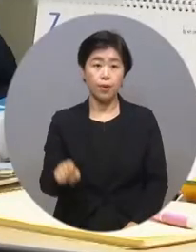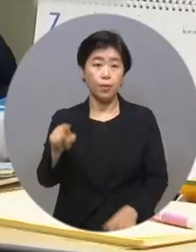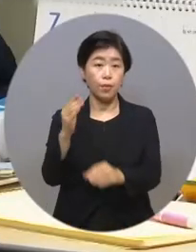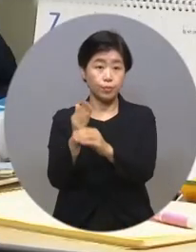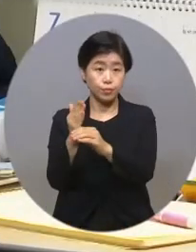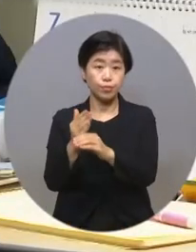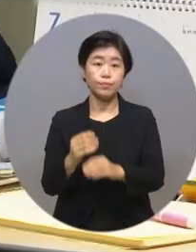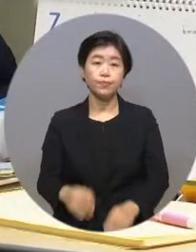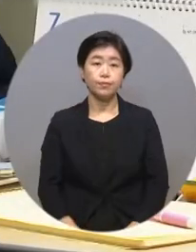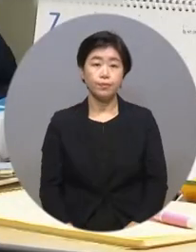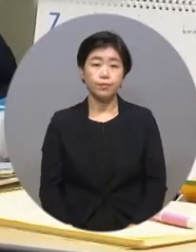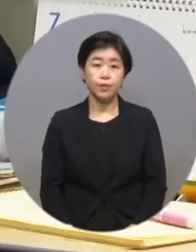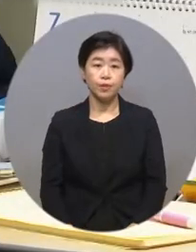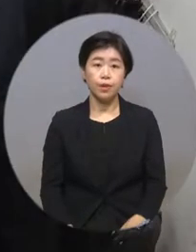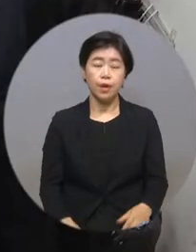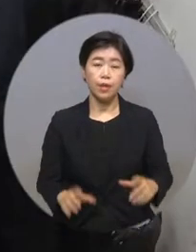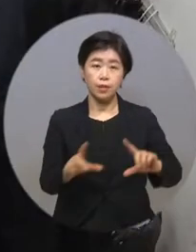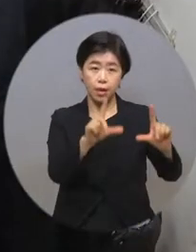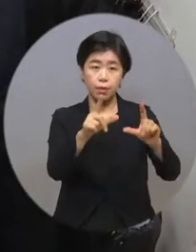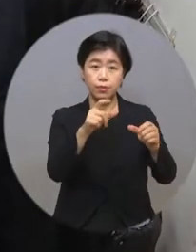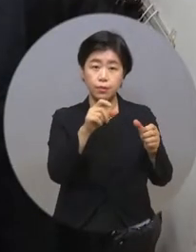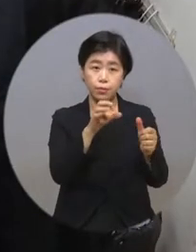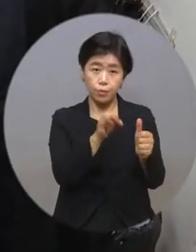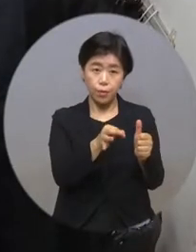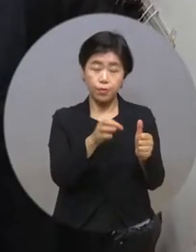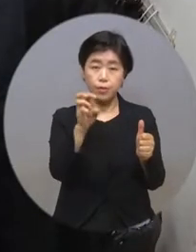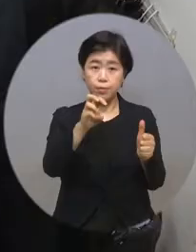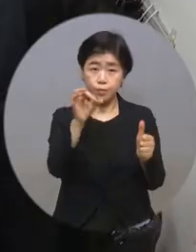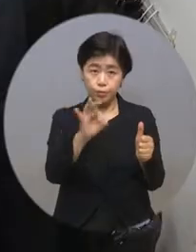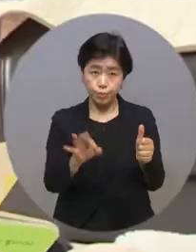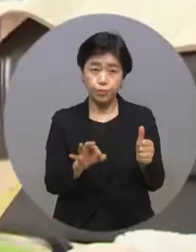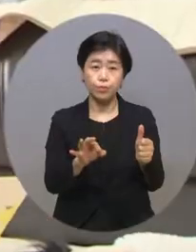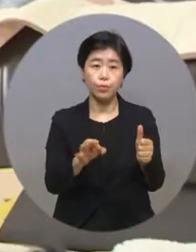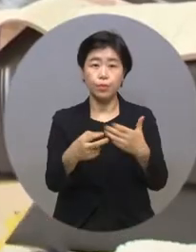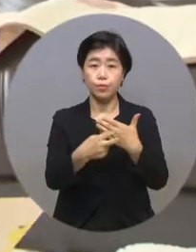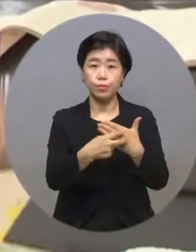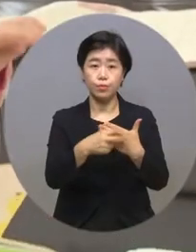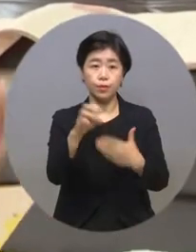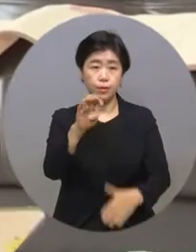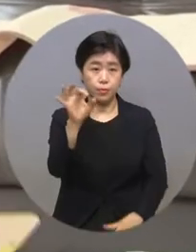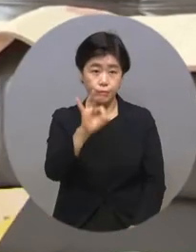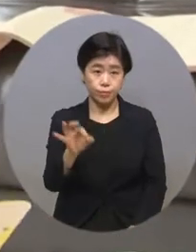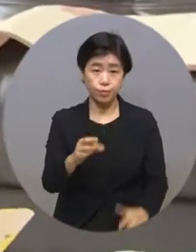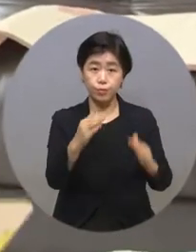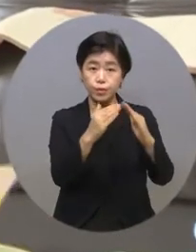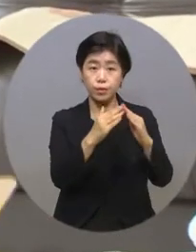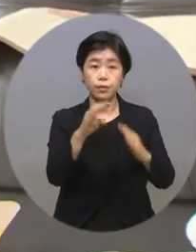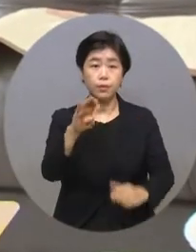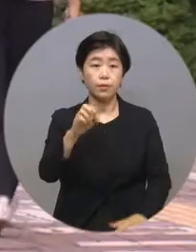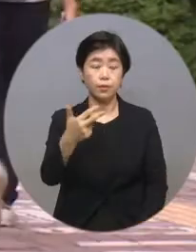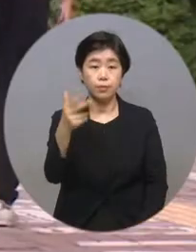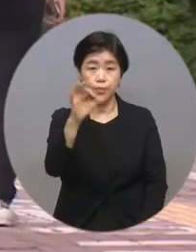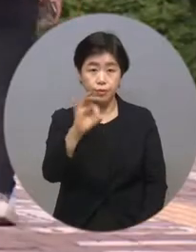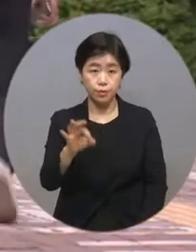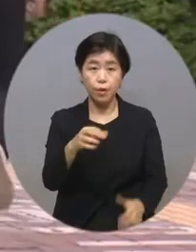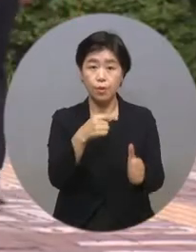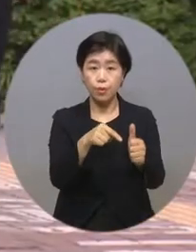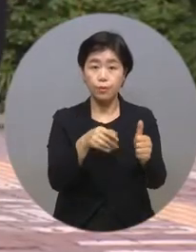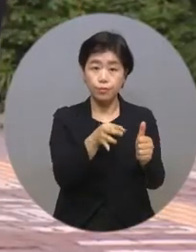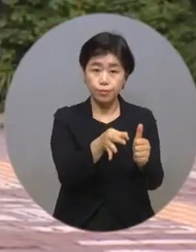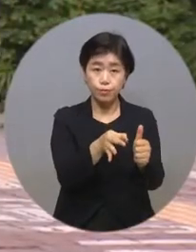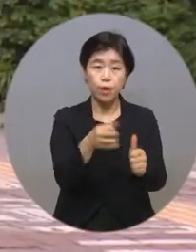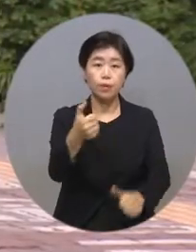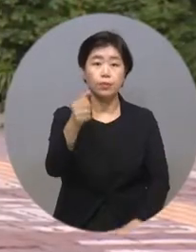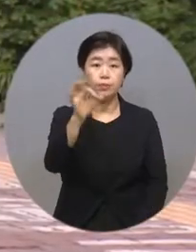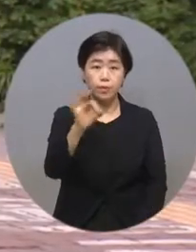대비 생계급여는 30%, 의료급여는 40%, 주거급여는 47%, 교육급여는 50% 이하